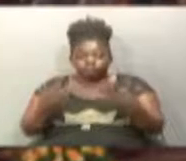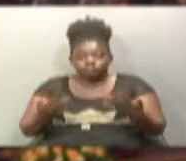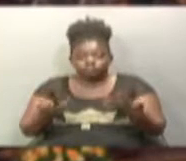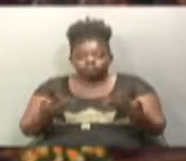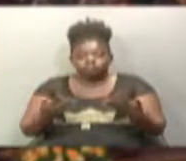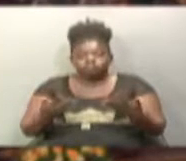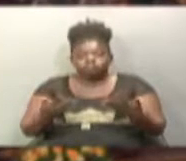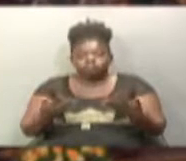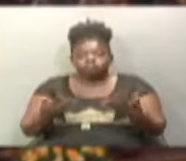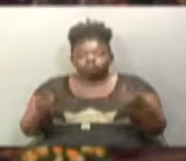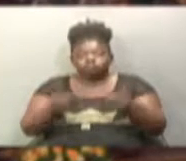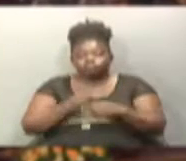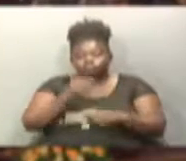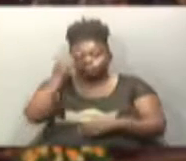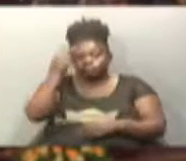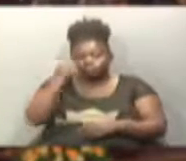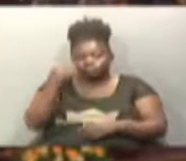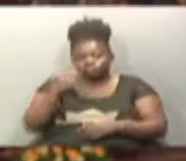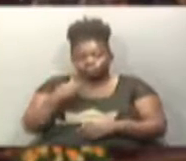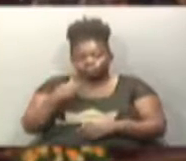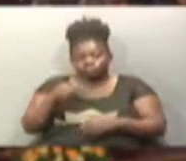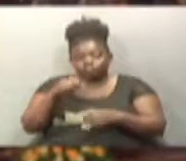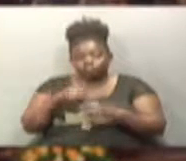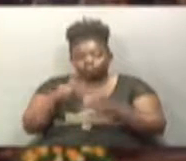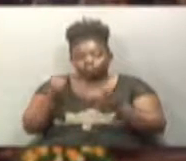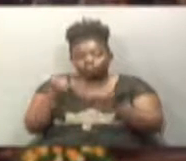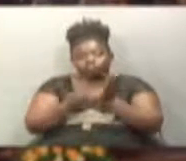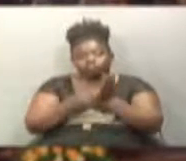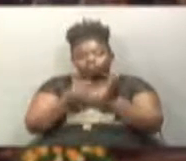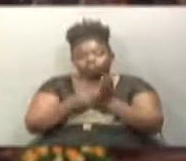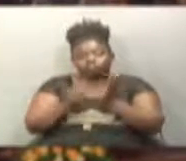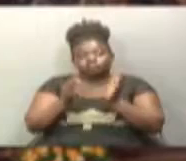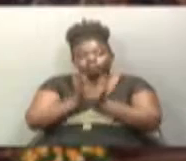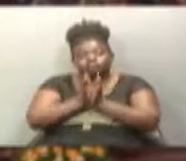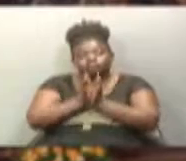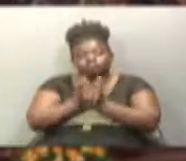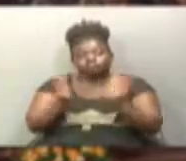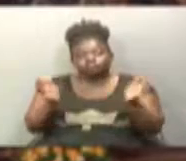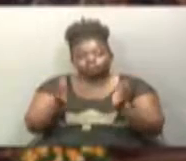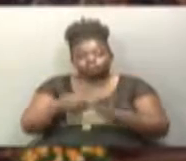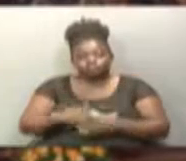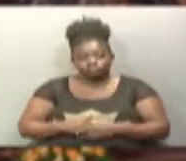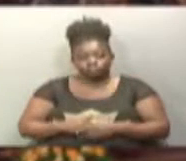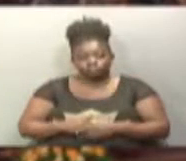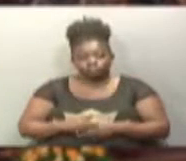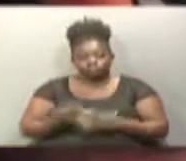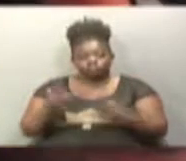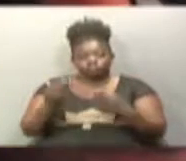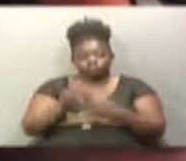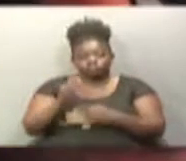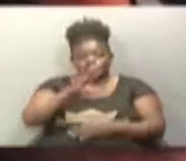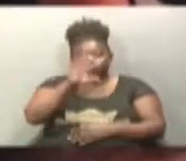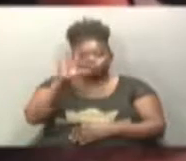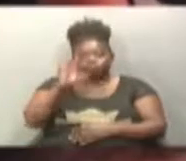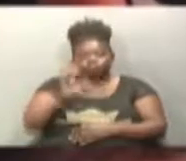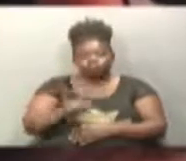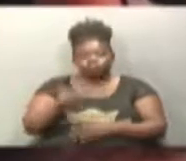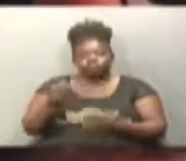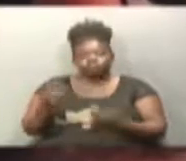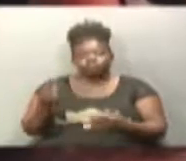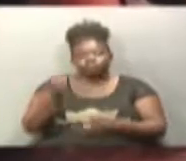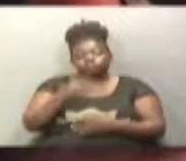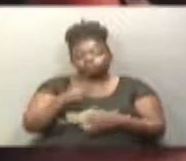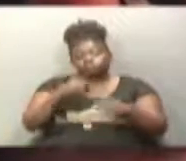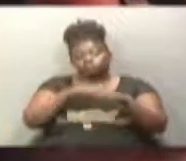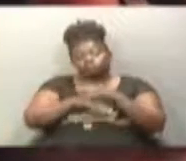okuwunya eddiini mu Uganda yonna ne mu masekati ga Afrika wano. Olunaku luno okusinziira ku